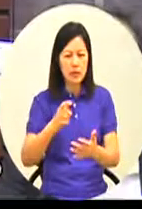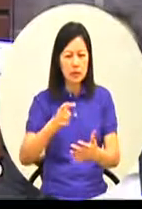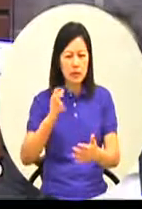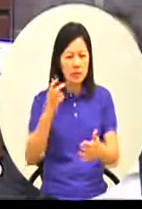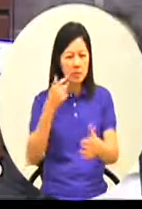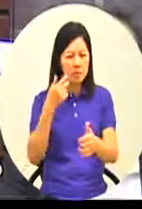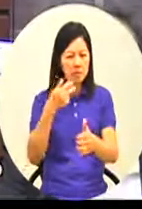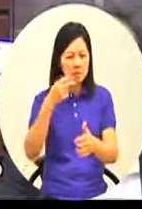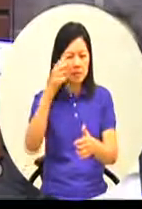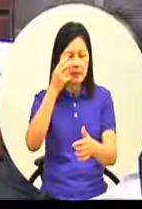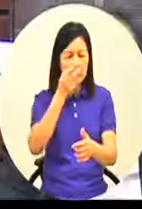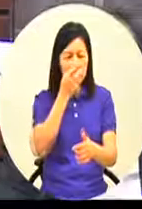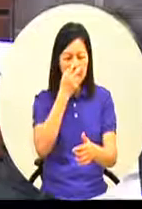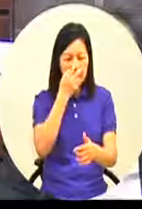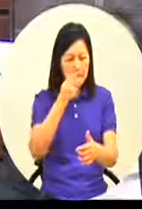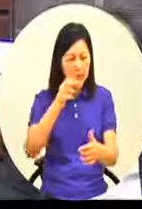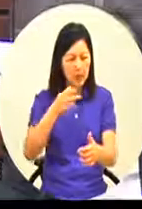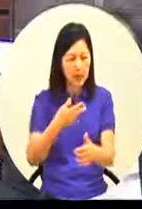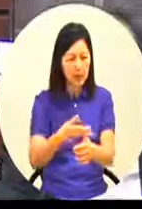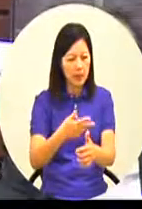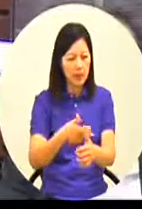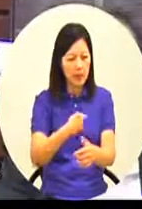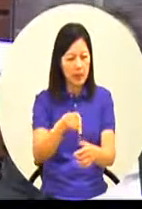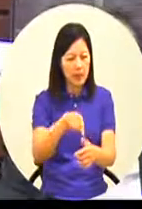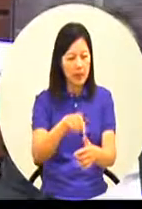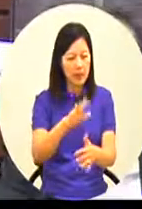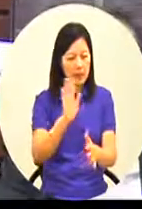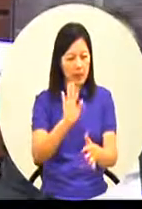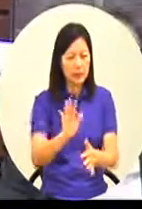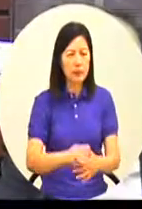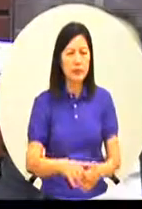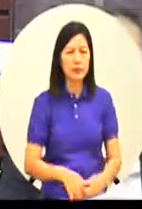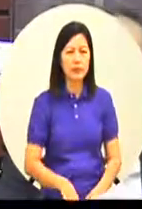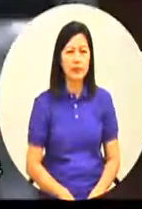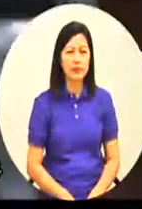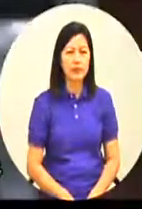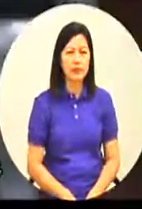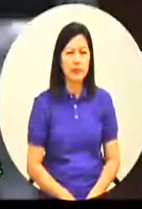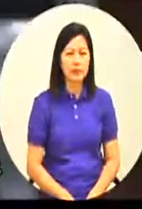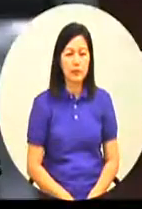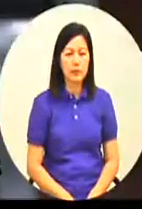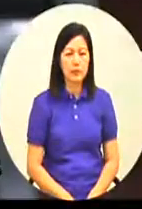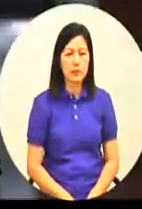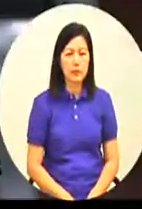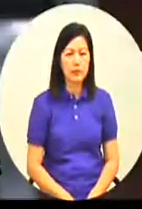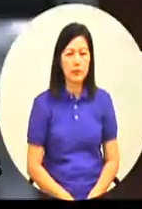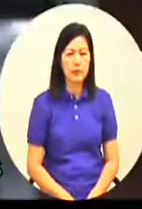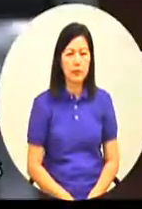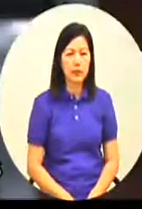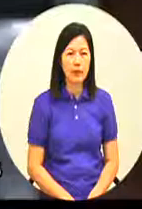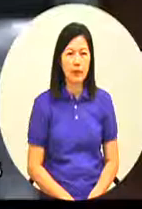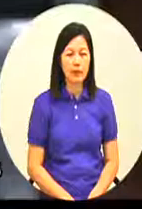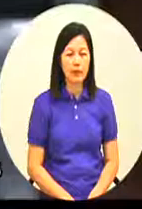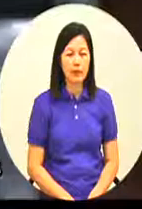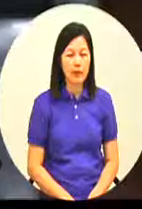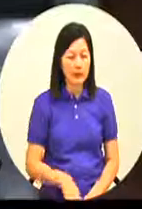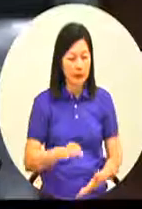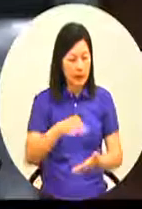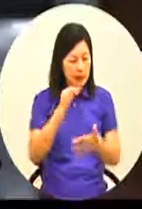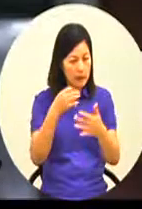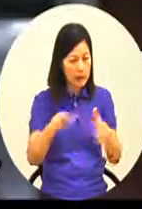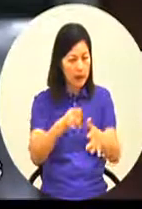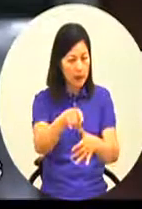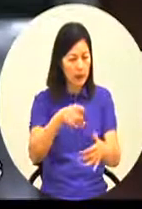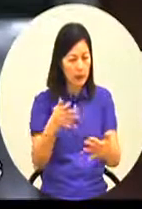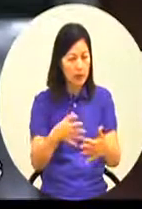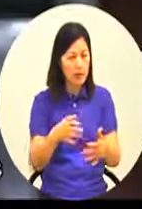主要是透过19条的委员会来做一个审议处理。以上。 好，谢谢我们的局长。我想特别提出这个问题，大概也是